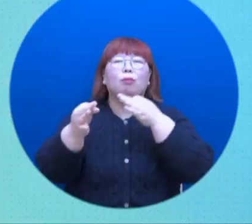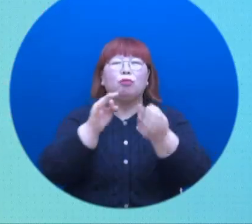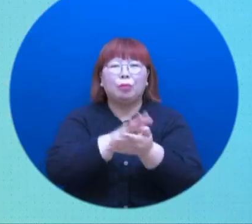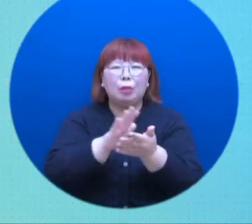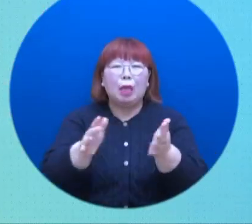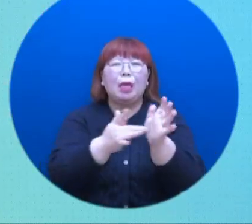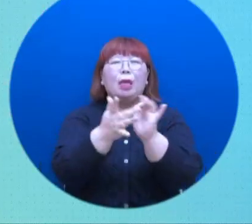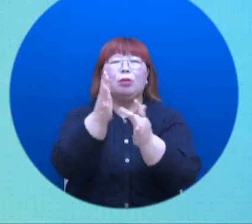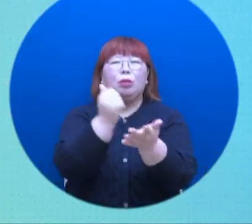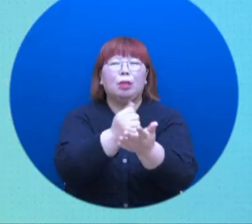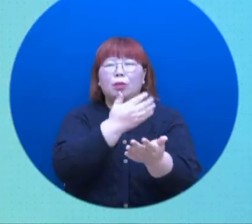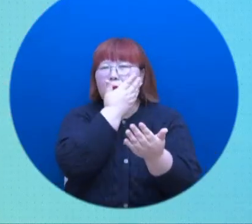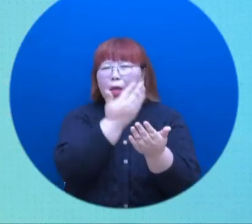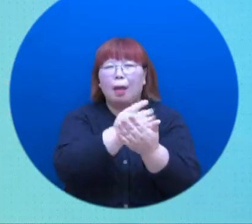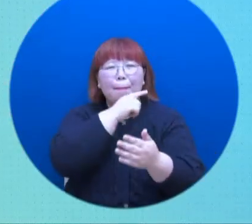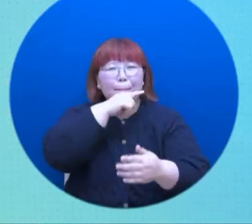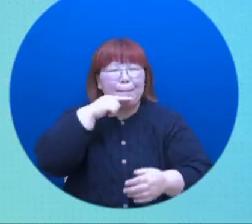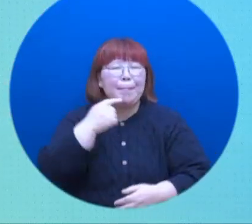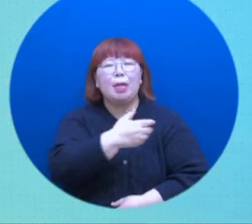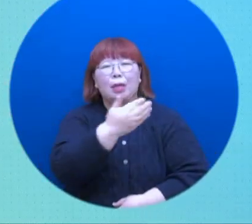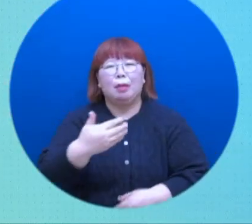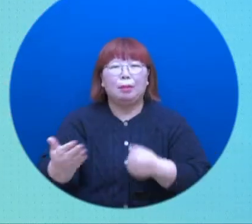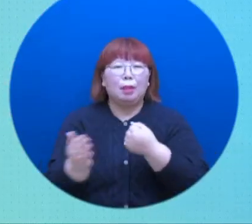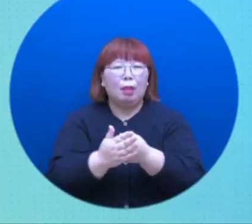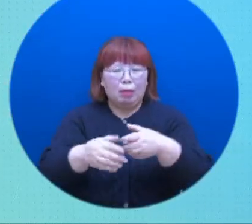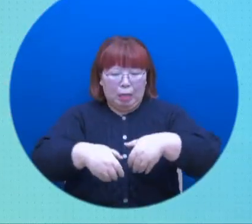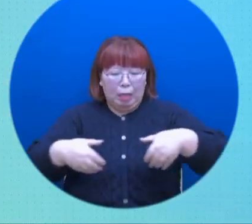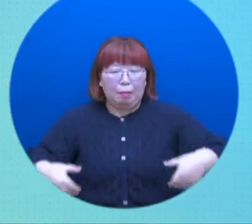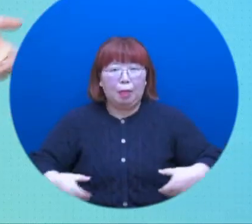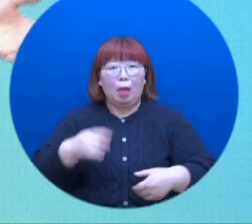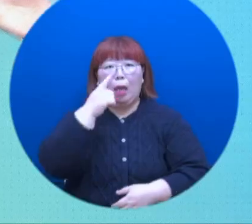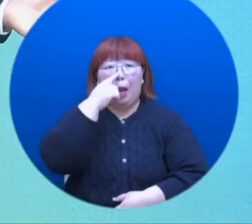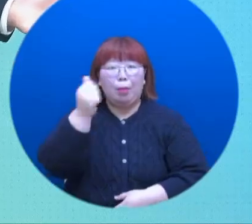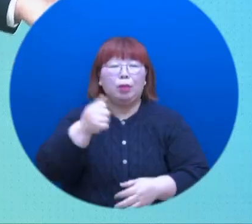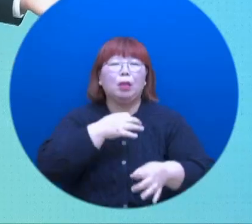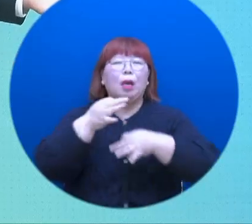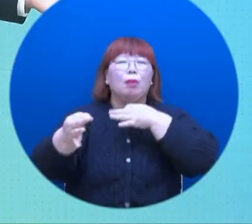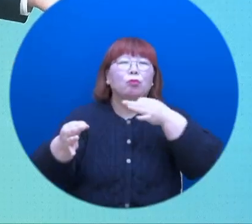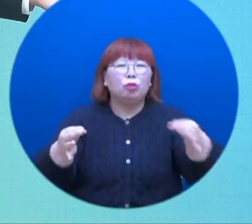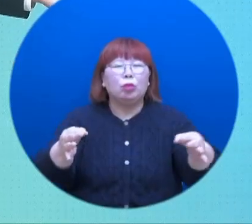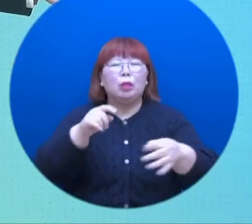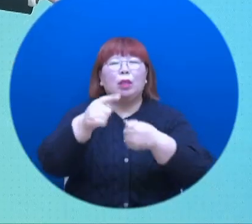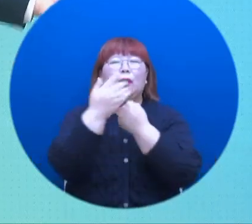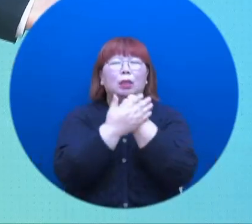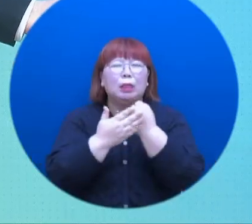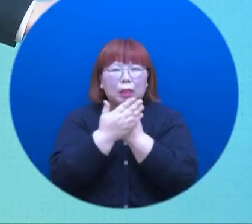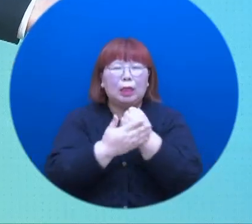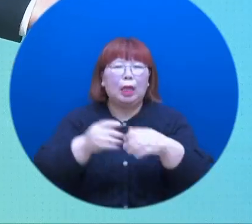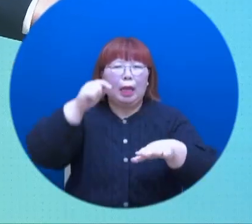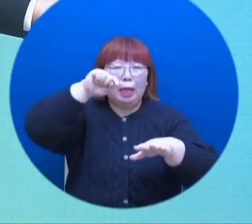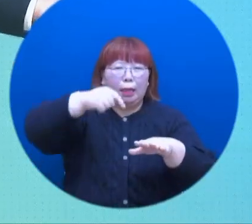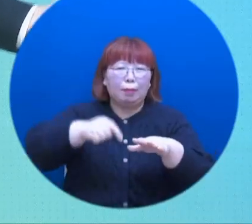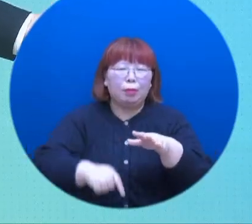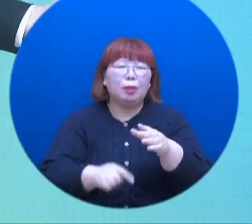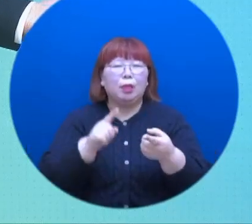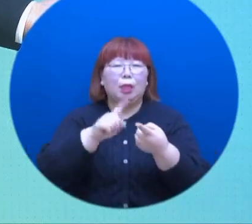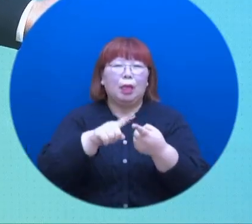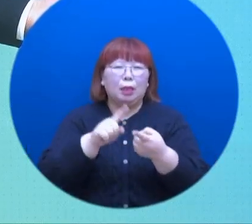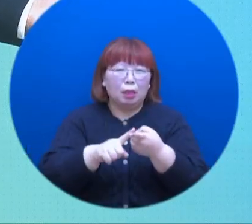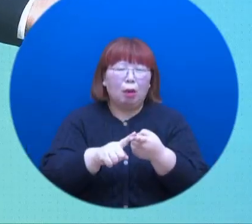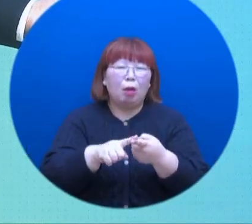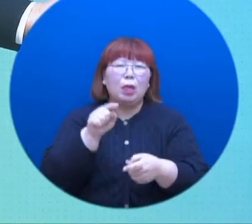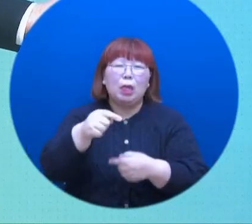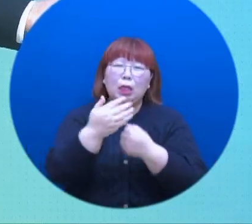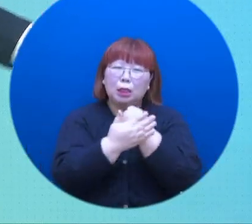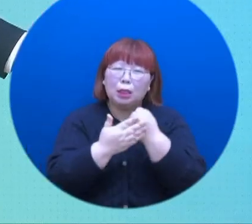보혈 힘입어 담대하게 아버지라 부르며 나아갑니다. 이 은혜가 얼마나 깊은 것인지, 이 은혜가